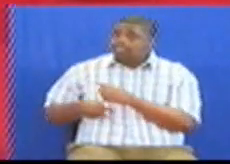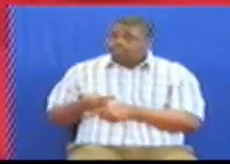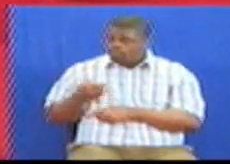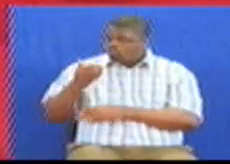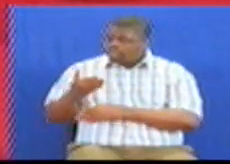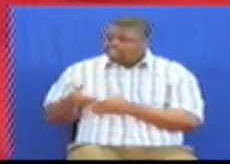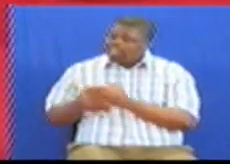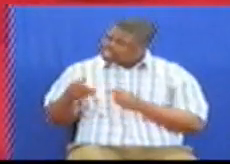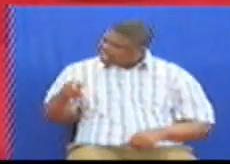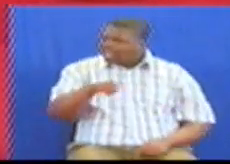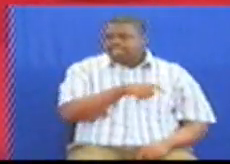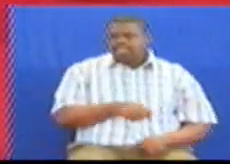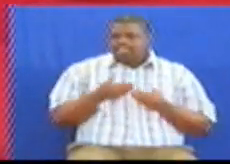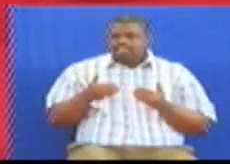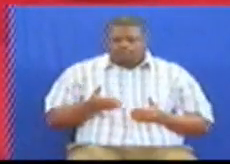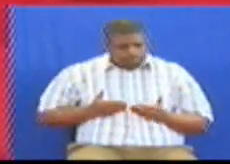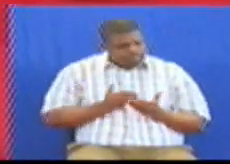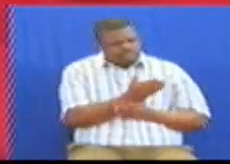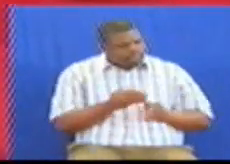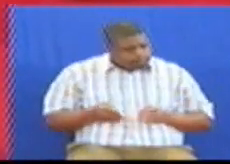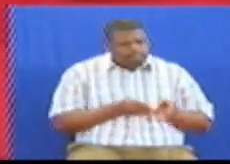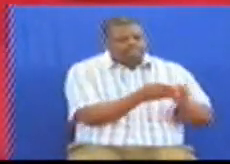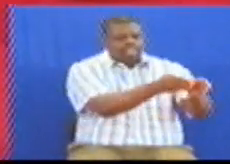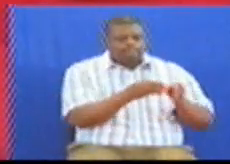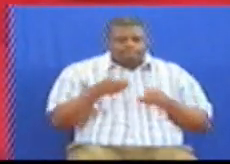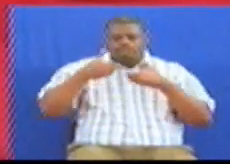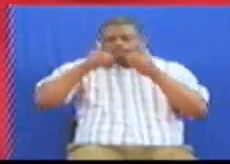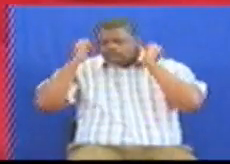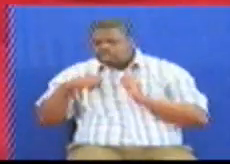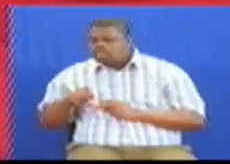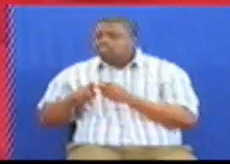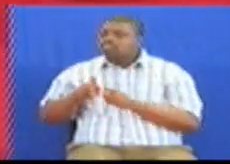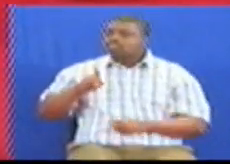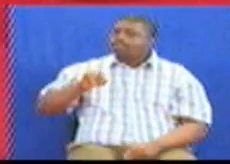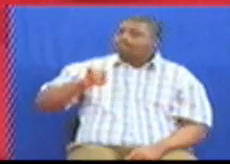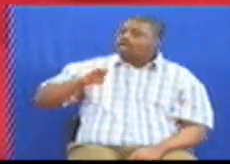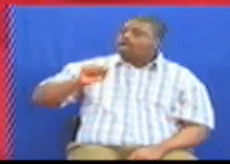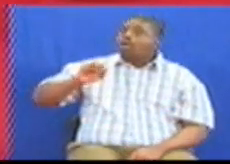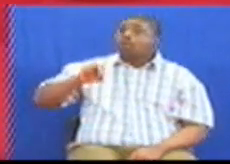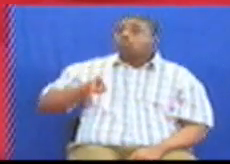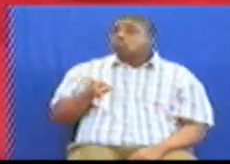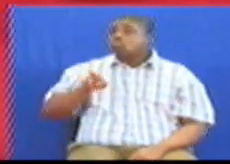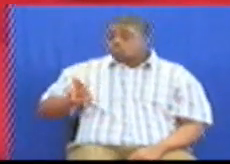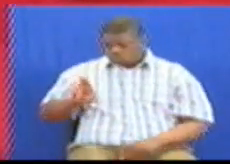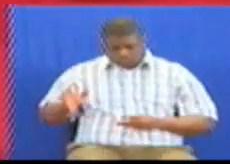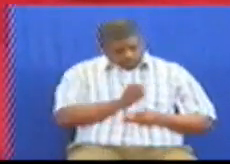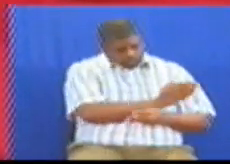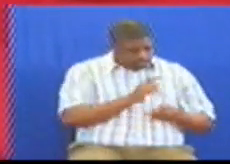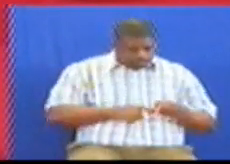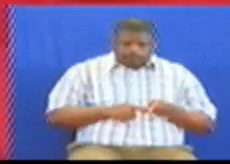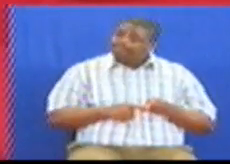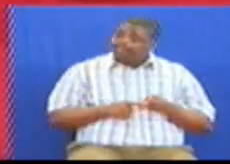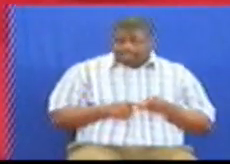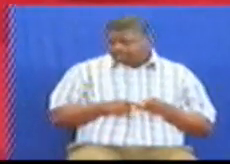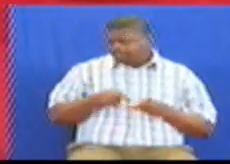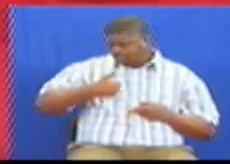jiji letu pale, hasa inayopitia mto Msimbazi, mto Kibangu na mto Tenge. Tunaondoa. Na mimi Mheshimiwa Naibu Spika, hawa ndio wapiga